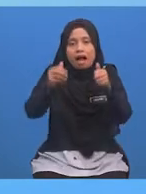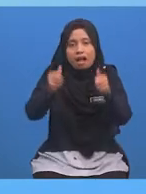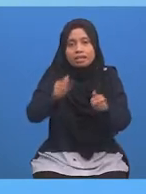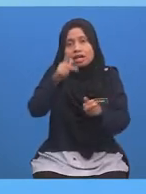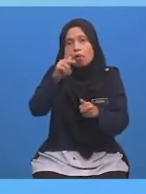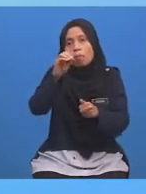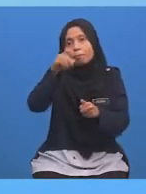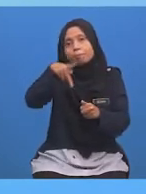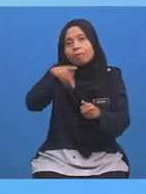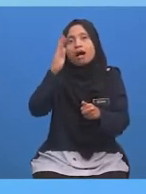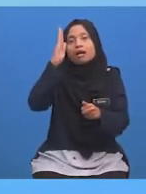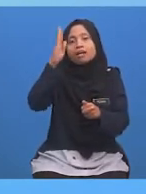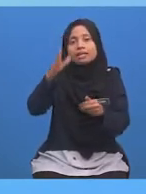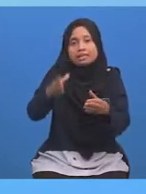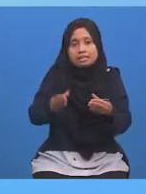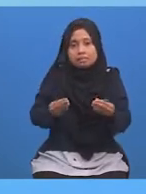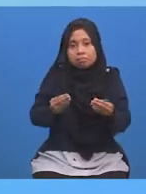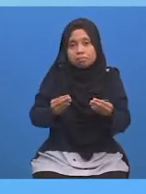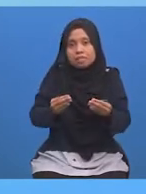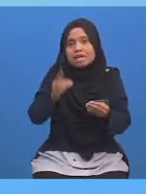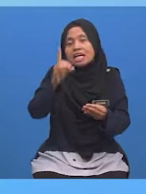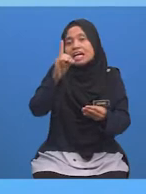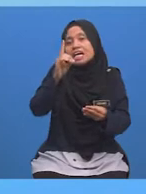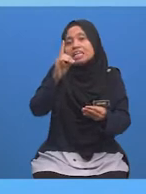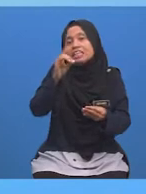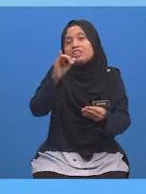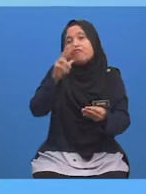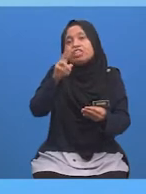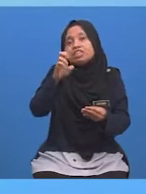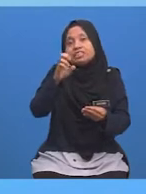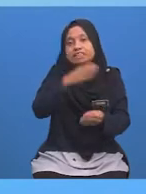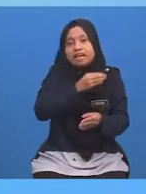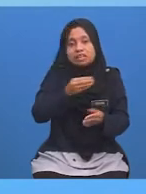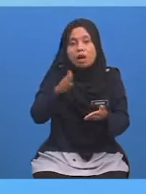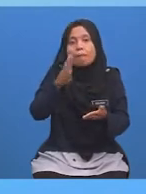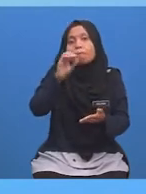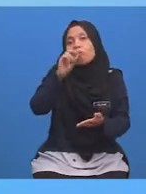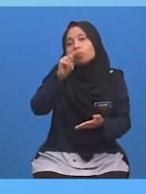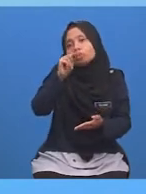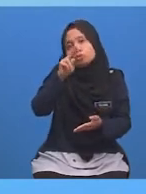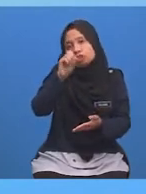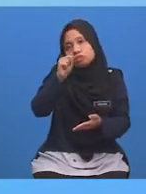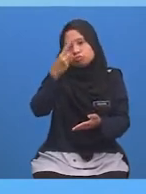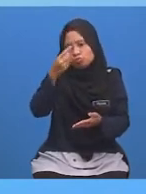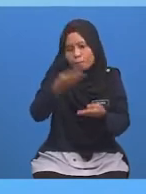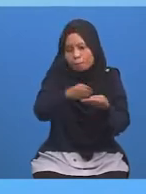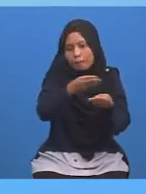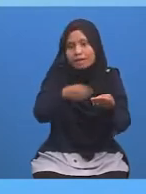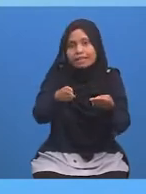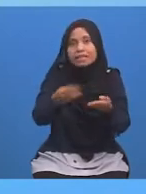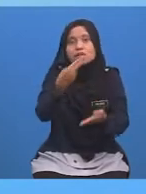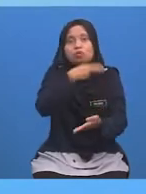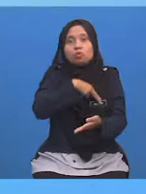Ahli koperasi akan menerima dividen dan bonus sebagai pembahagian keuntungan